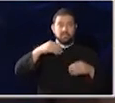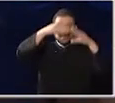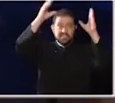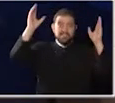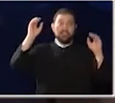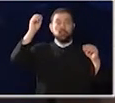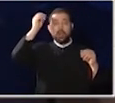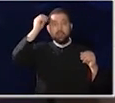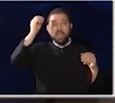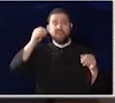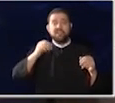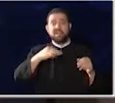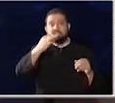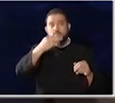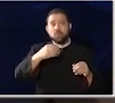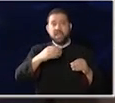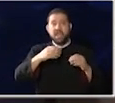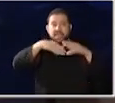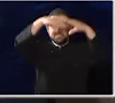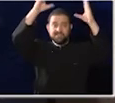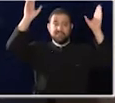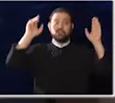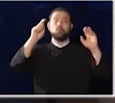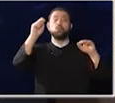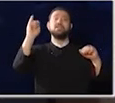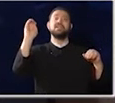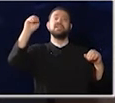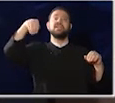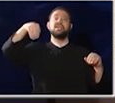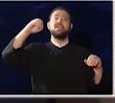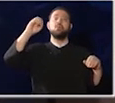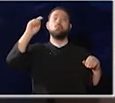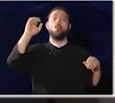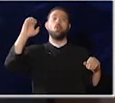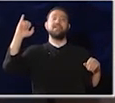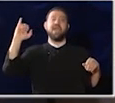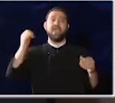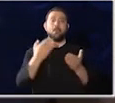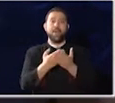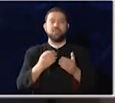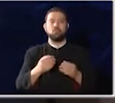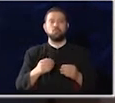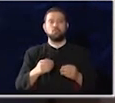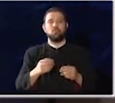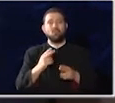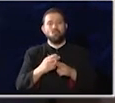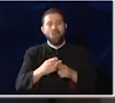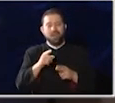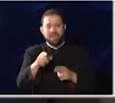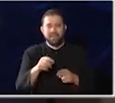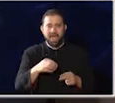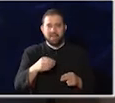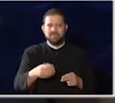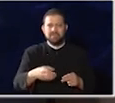excesivă, ar fi bine să bei un pic de vin. Vinul cu acest efect terapeutic. Deci, iată